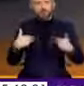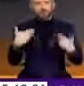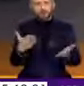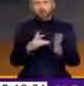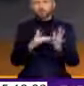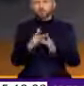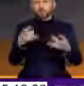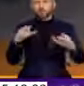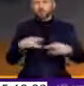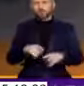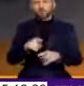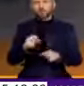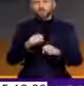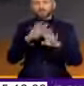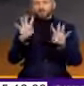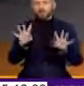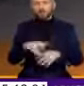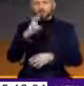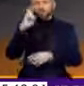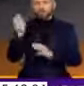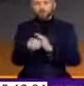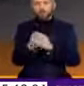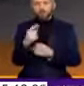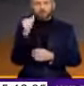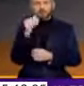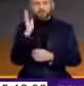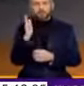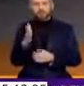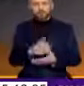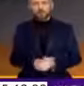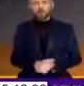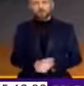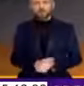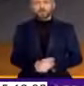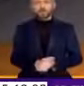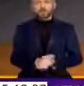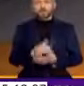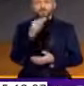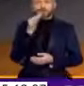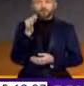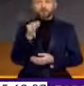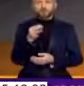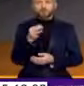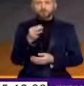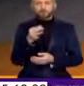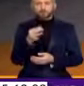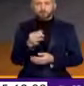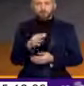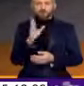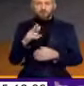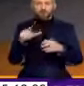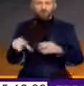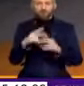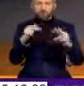Христос народився, святим Богоявленням, який є завтра. Завтра ми будемо вітатися, Христос хрещається. Відповідати в річці Дніпро. Моя